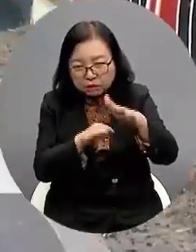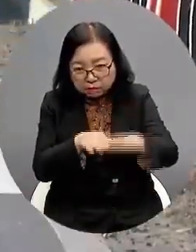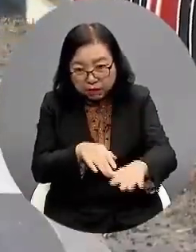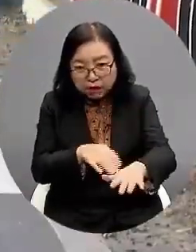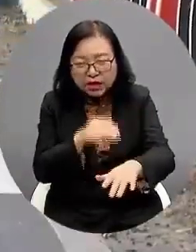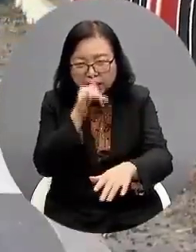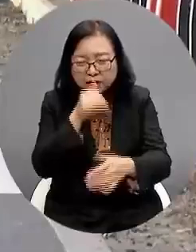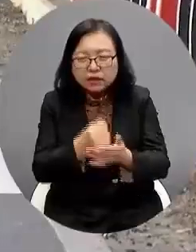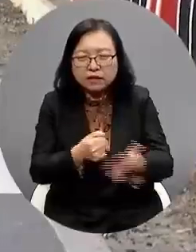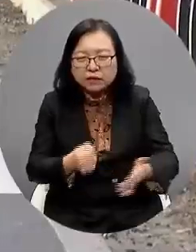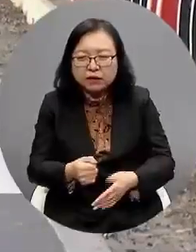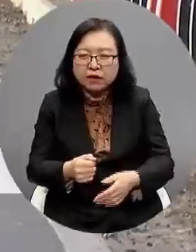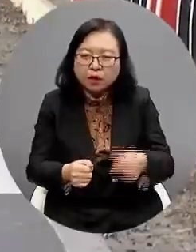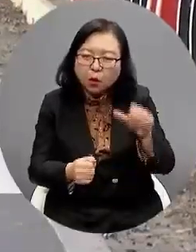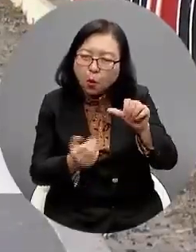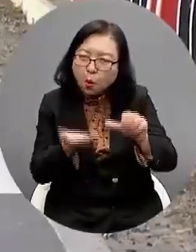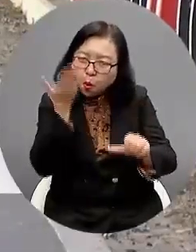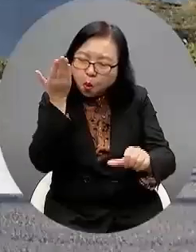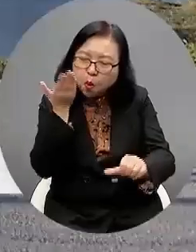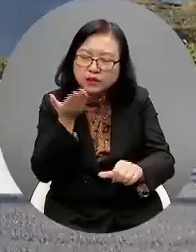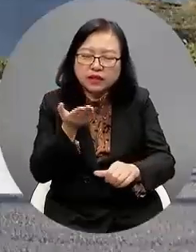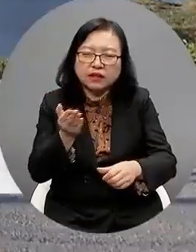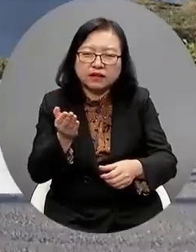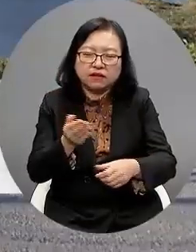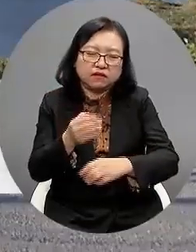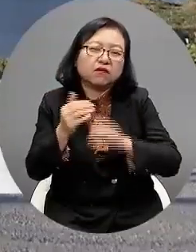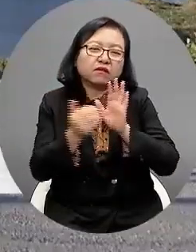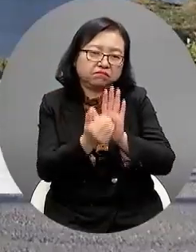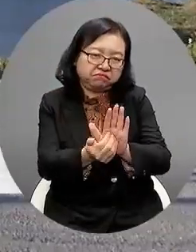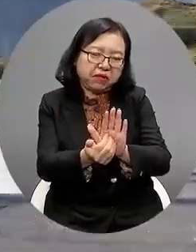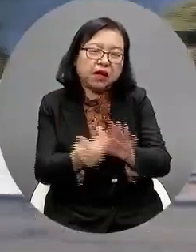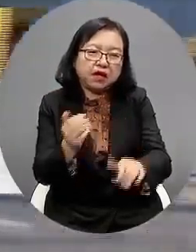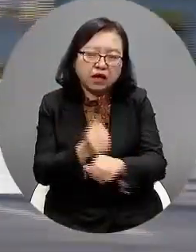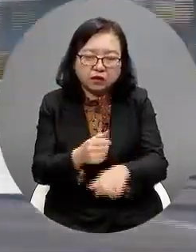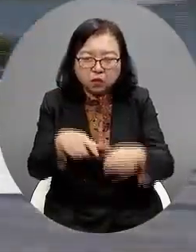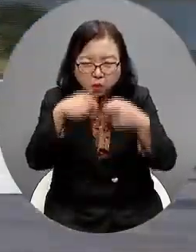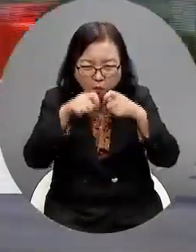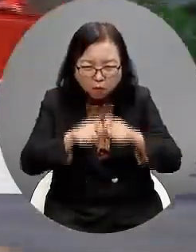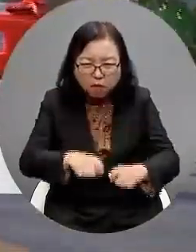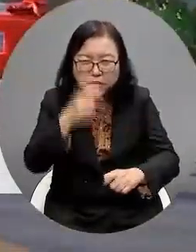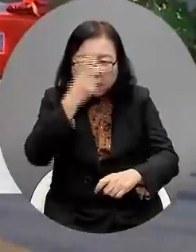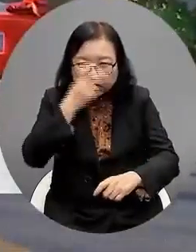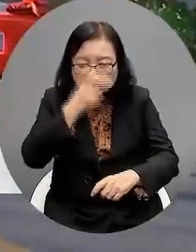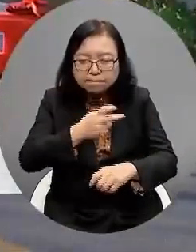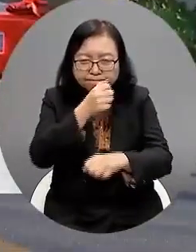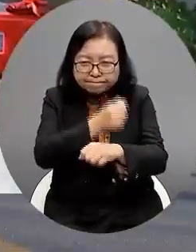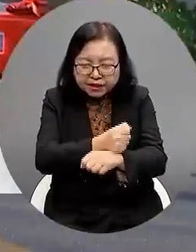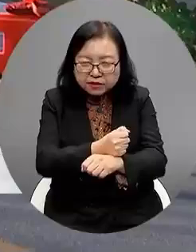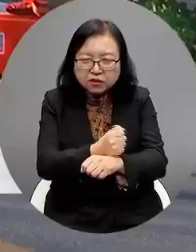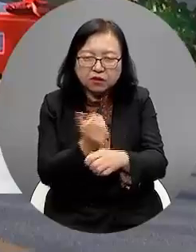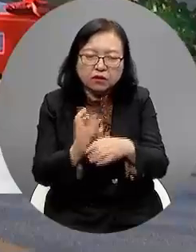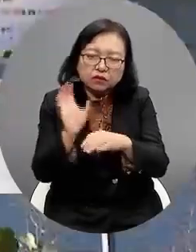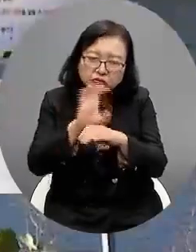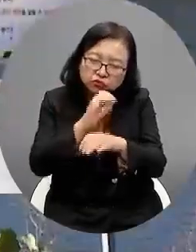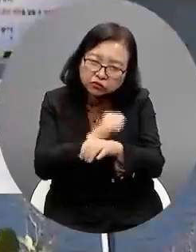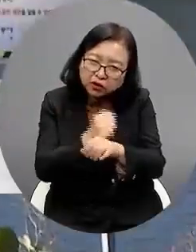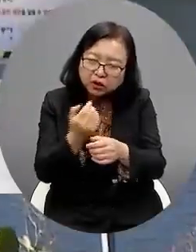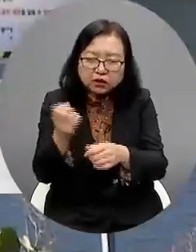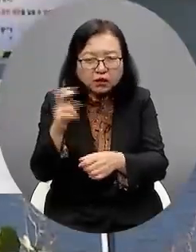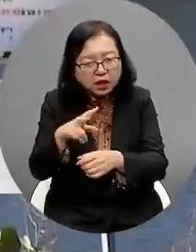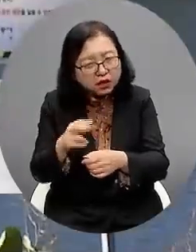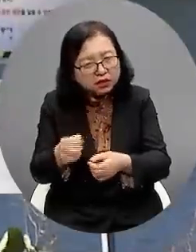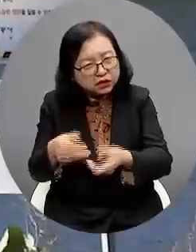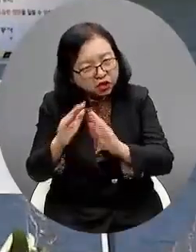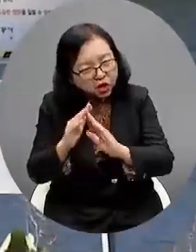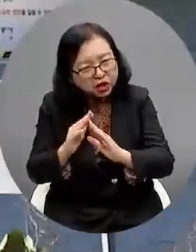따라 5톤 이상 차량의 통행을 제한하고 정밀 안전진단을 실시해 보강 및 교량 재가설 여부를